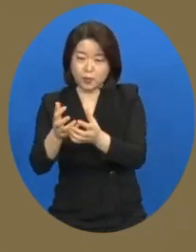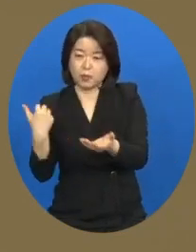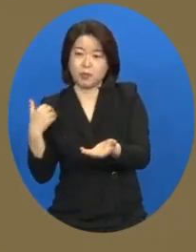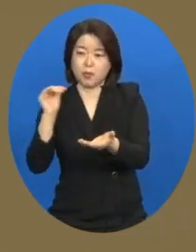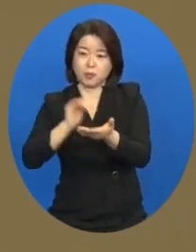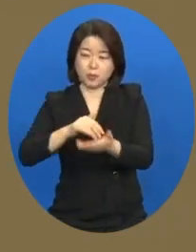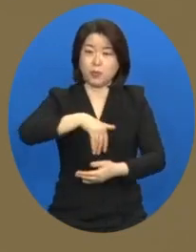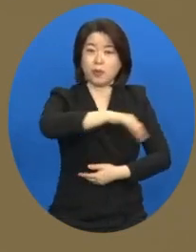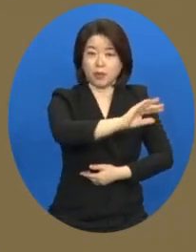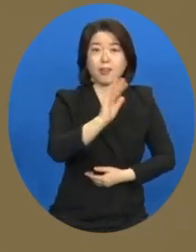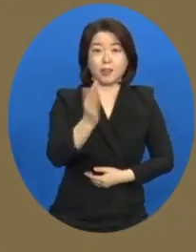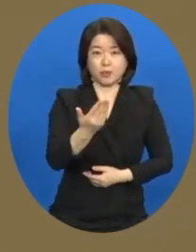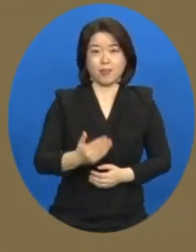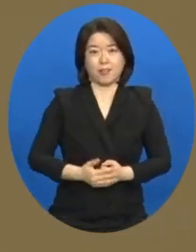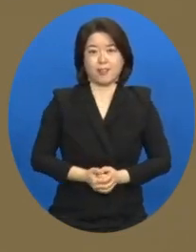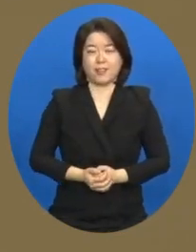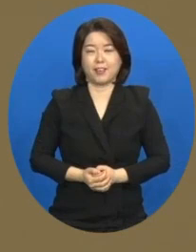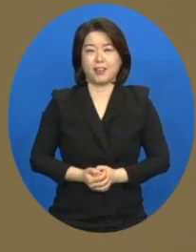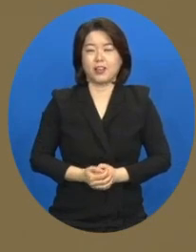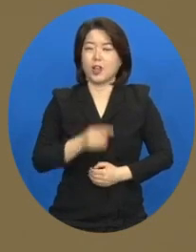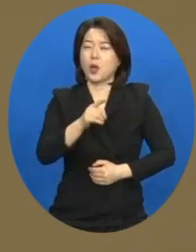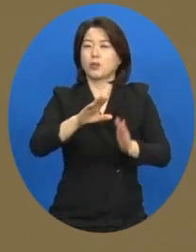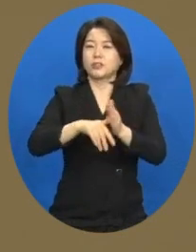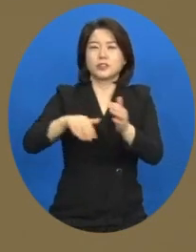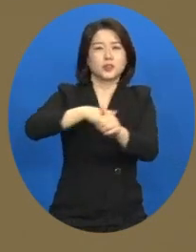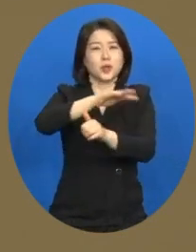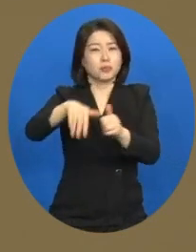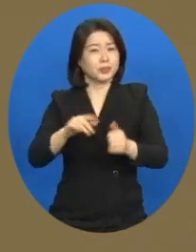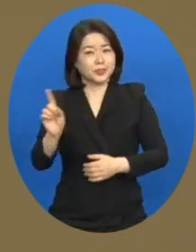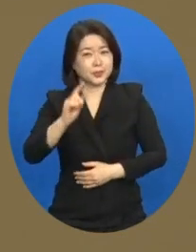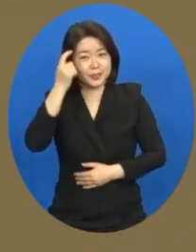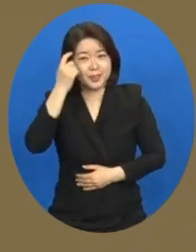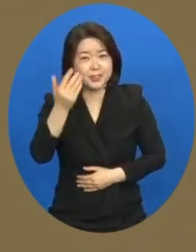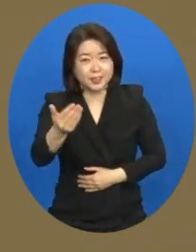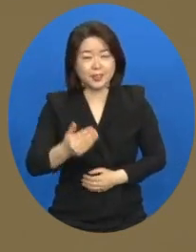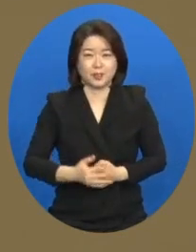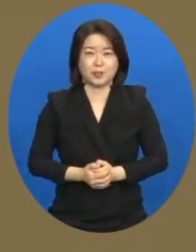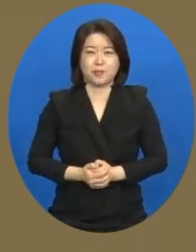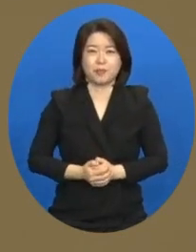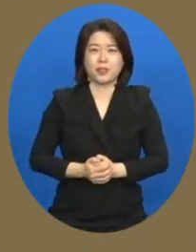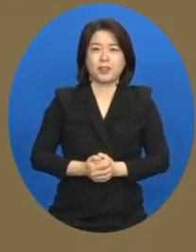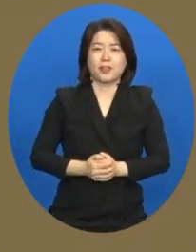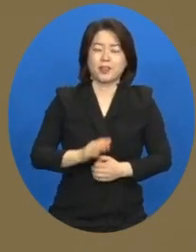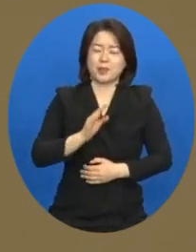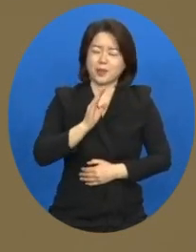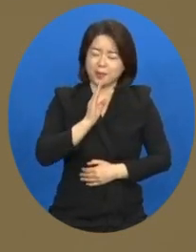된 겁니다. 여러분, 그때 분위기가 어땠을까요? 얼마나